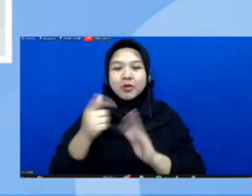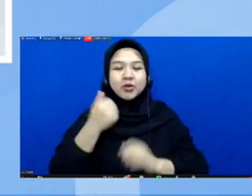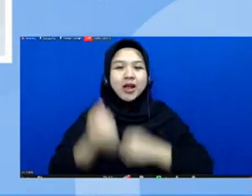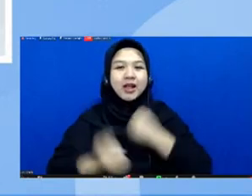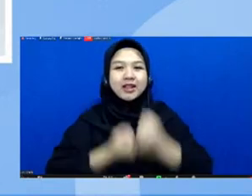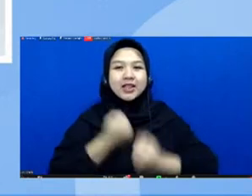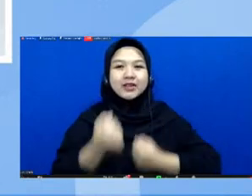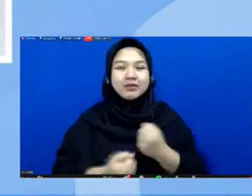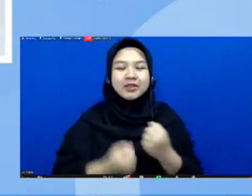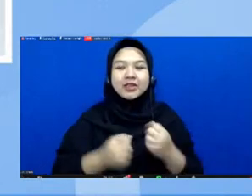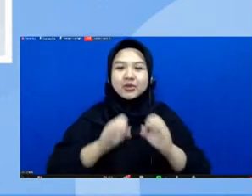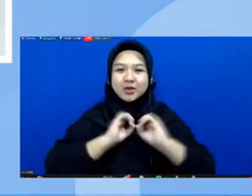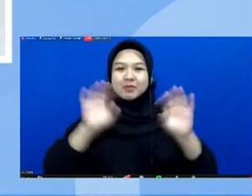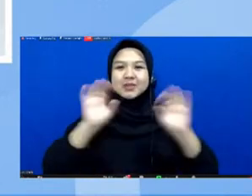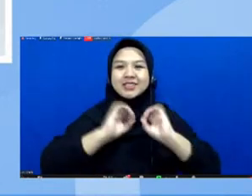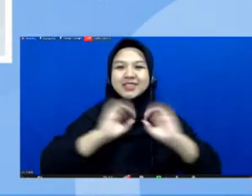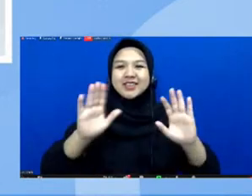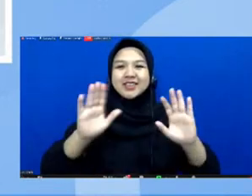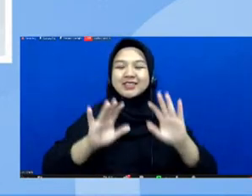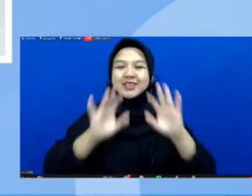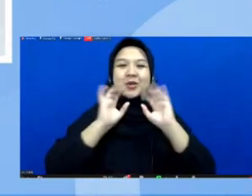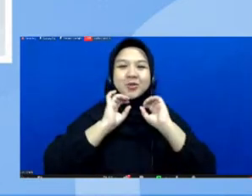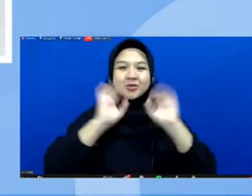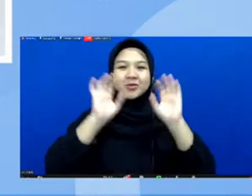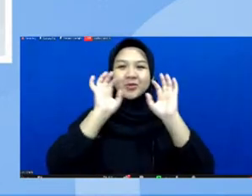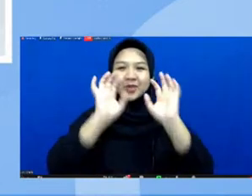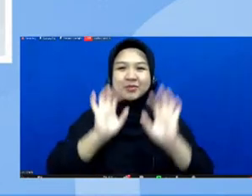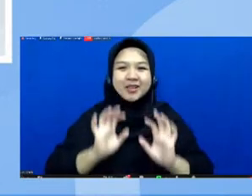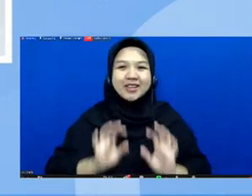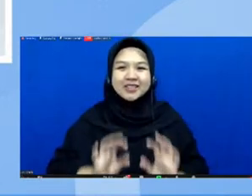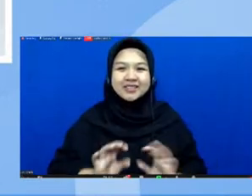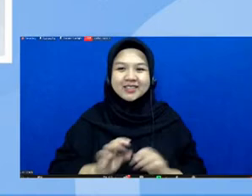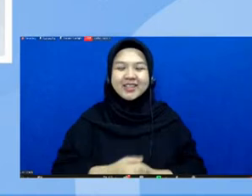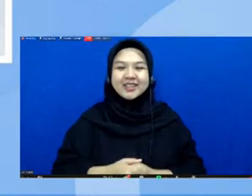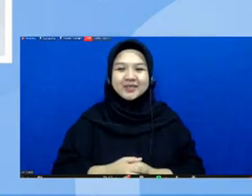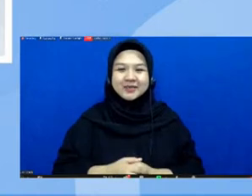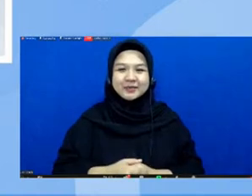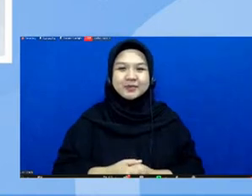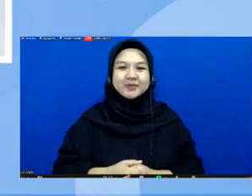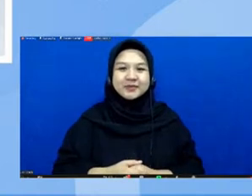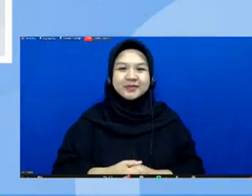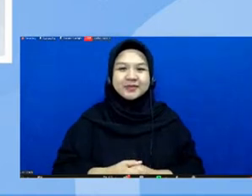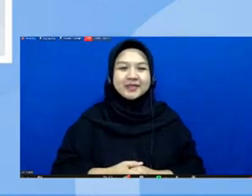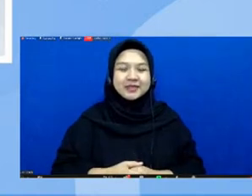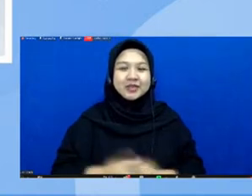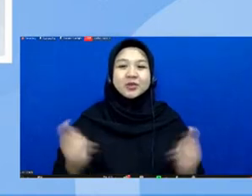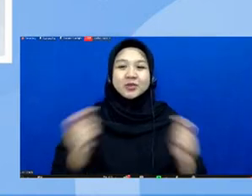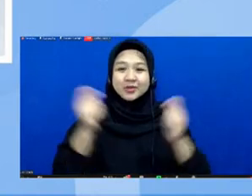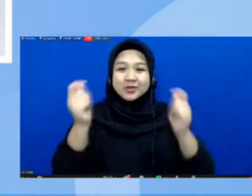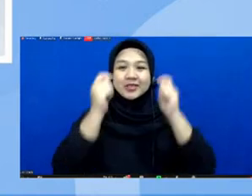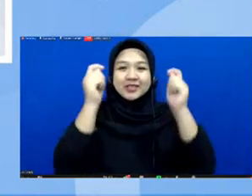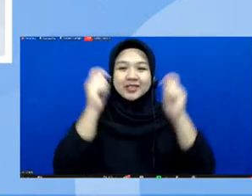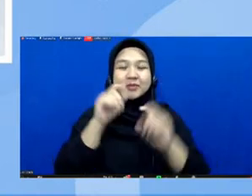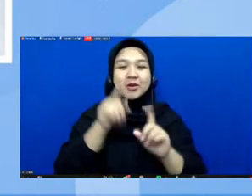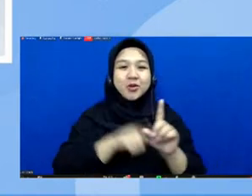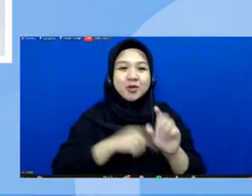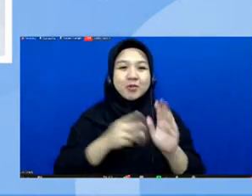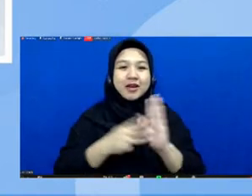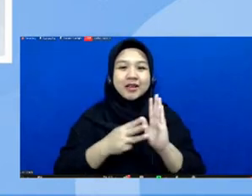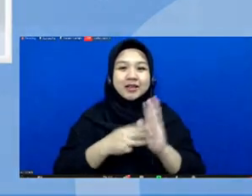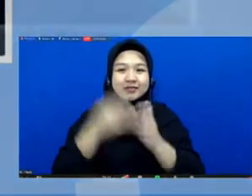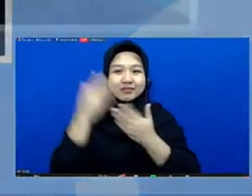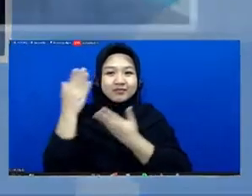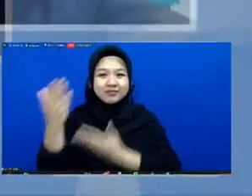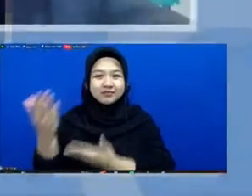juga penyiar luar biasa sekali. Terima kasih ya Mbak Deno. Baik. Baik, terima kasih juga untuk Kak Yohana Margareta. Baik, langsung saja Kak Yohana